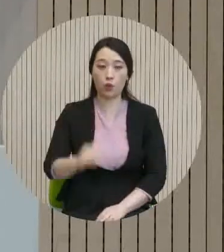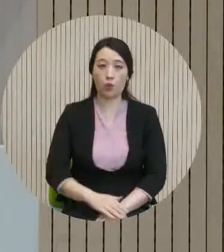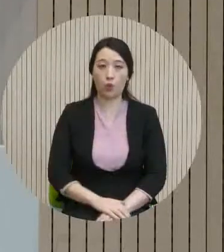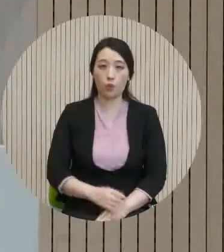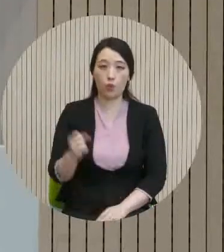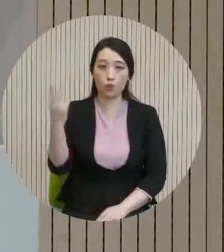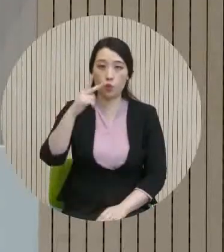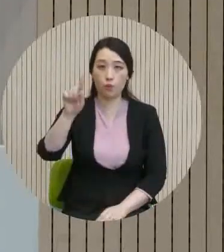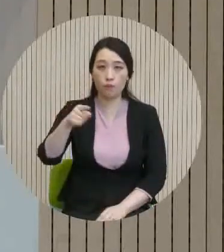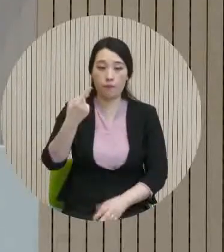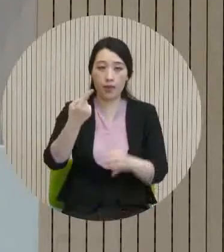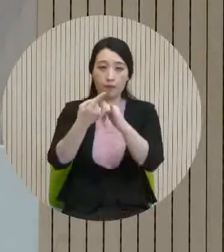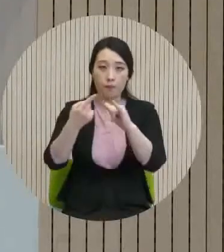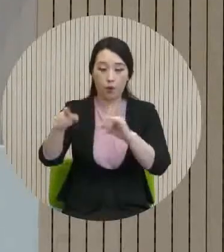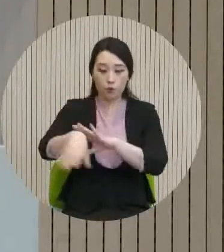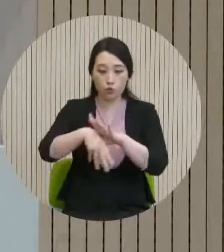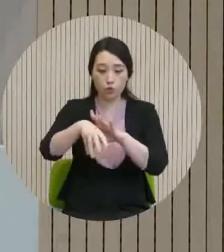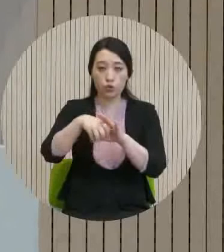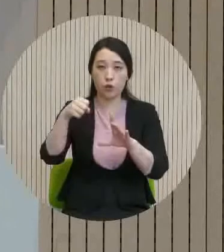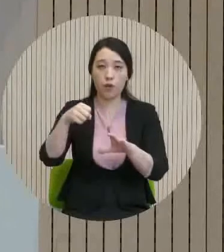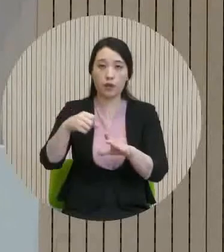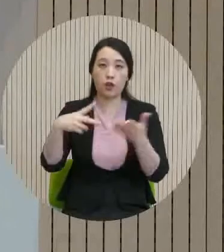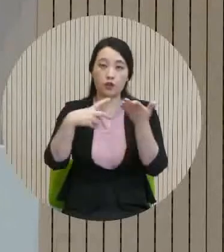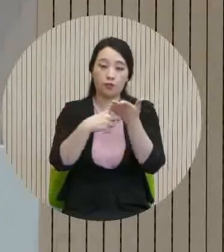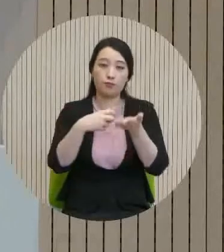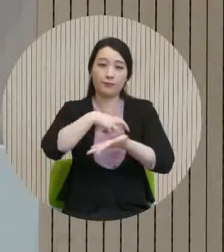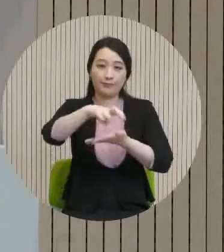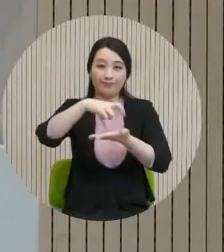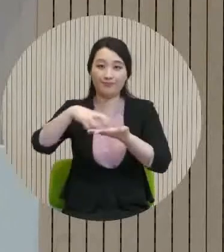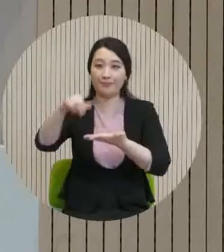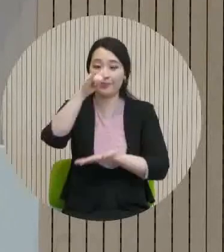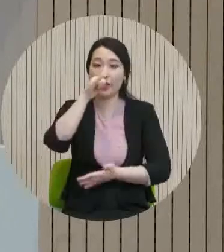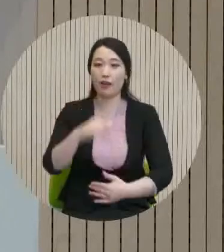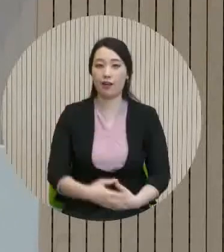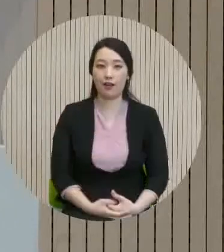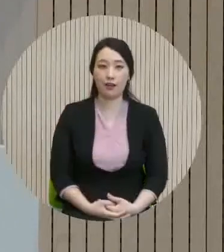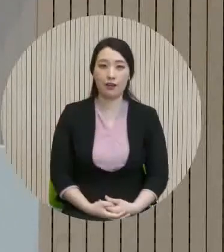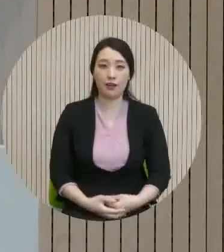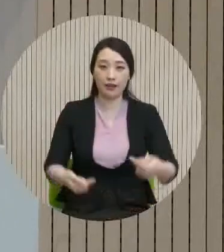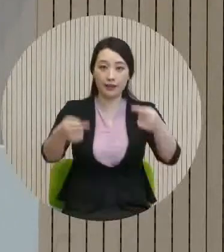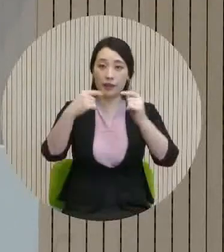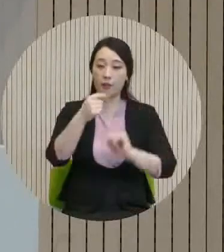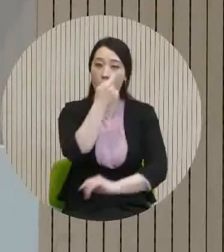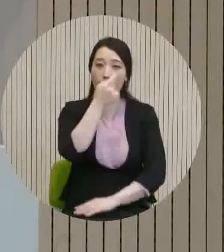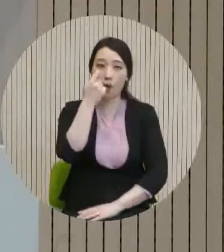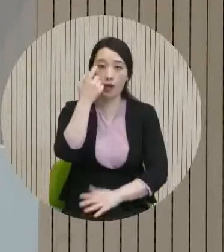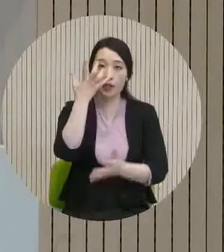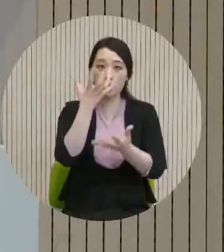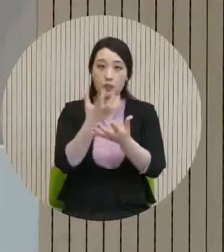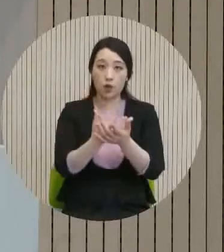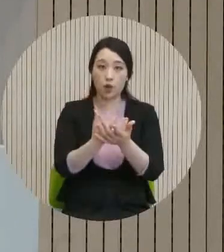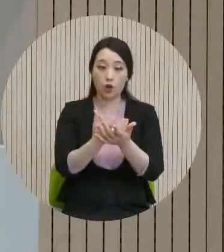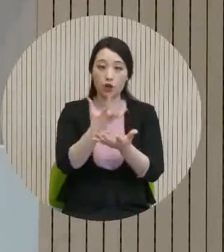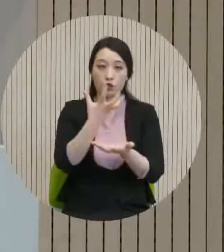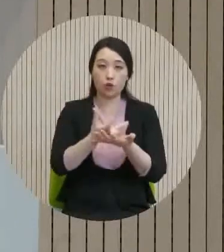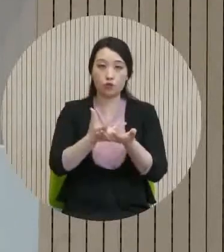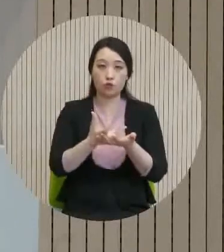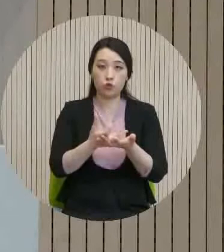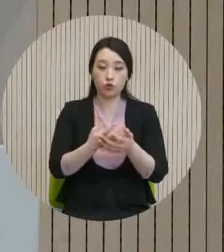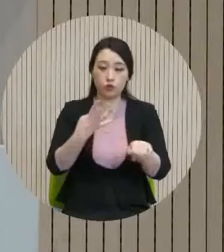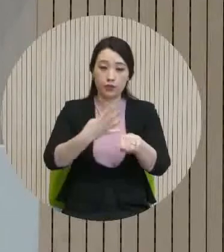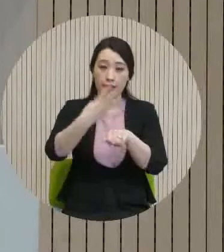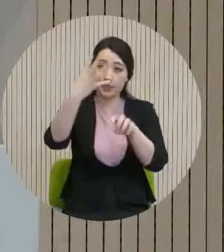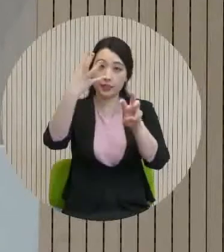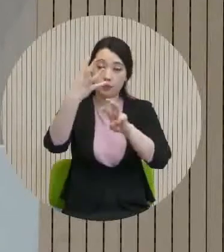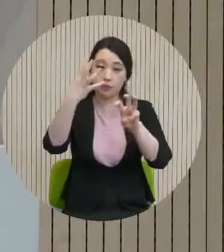learning 추첨하여 hours, and we 모바일 will raffle a 상품권을 mobile 드린다고 gift 합니다. voucher to 100 참석 people. 확인서 양식은 4시 30분에 The 유튜브 paper